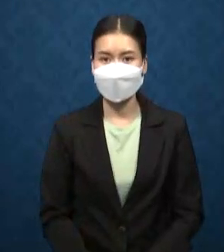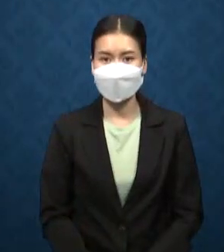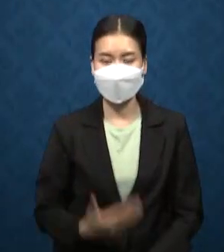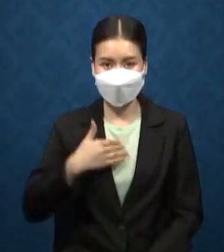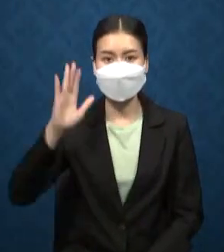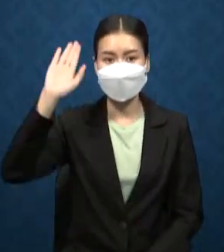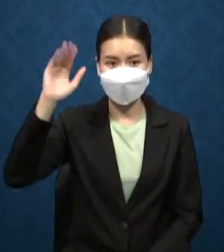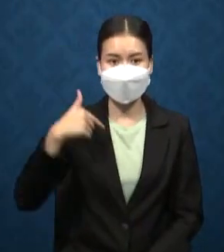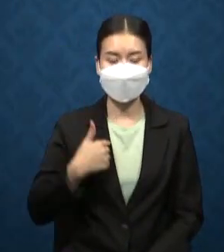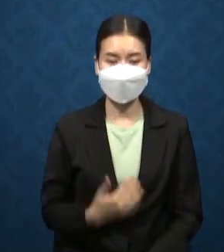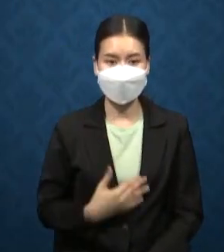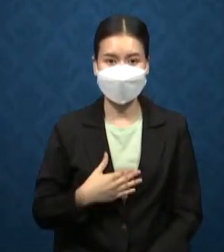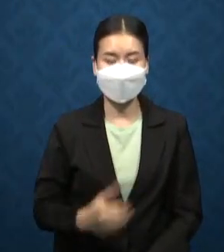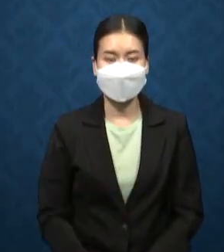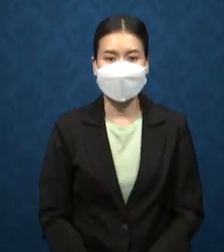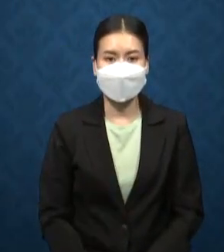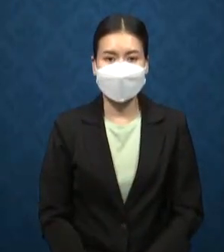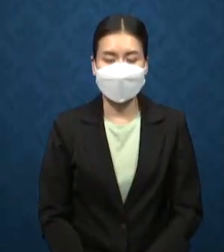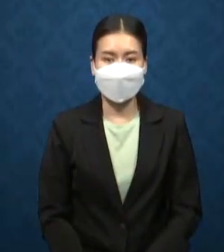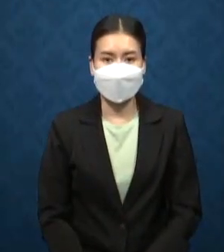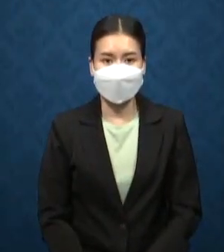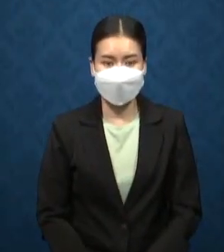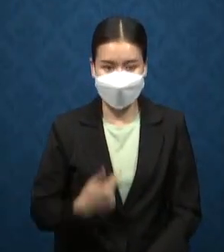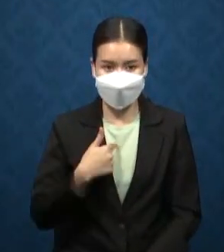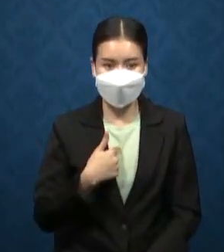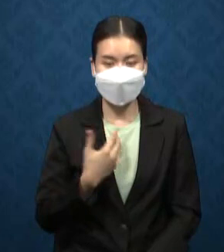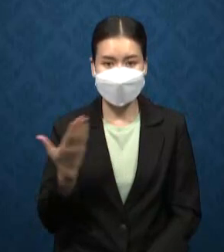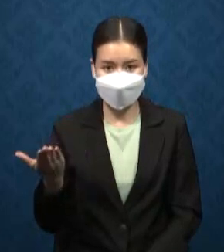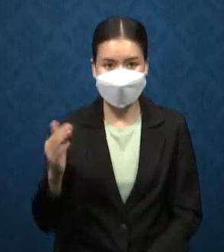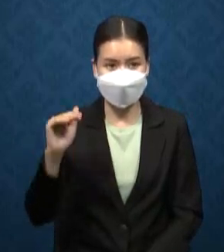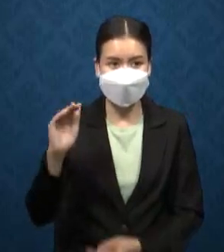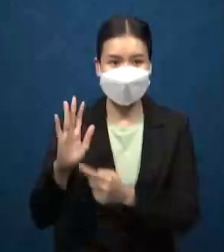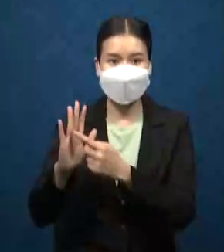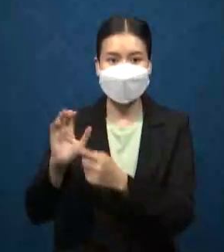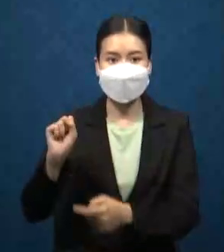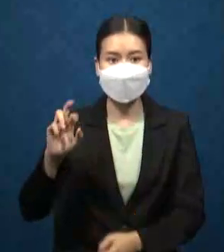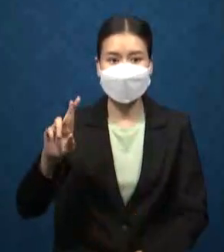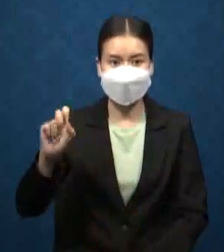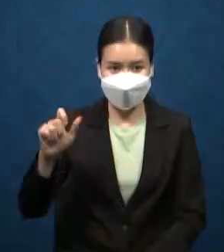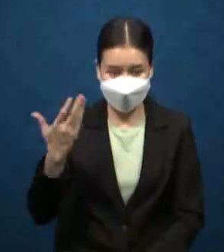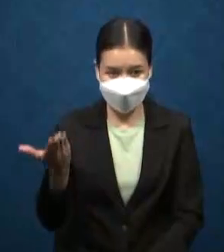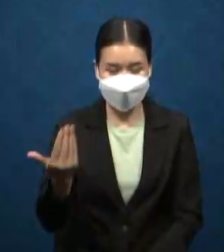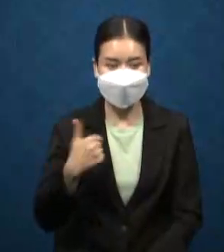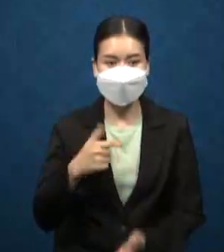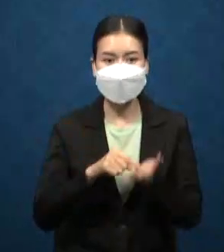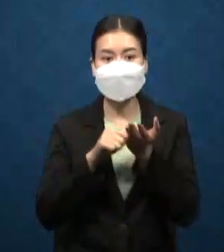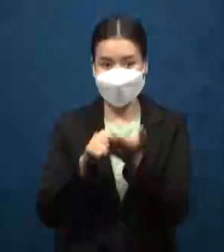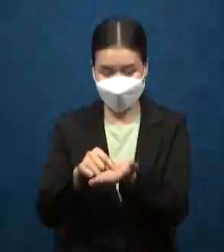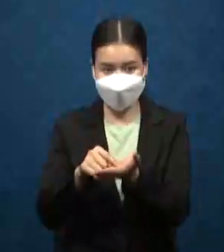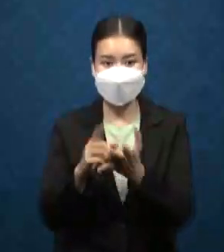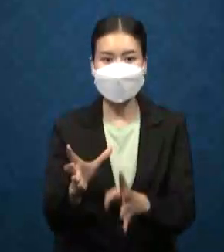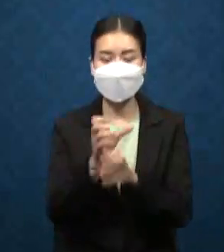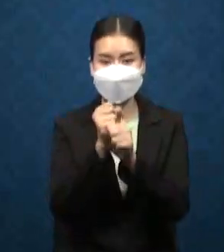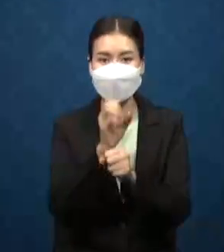ผมขอประทานอนุญาตเอ่อพี่เสรีกับท่านท่านอาจารย์วัลลภกรรมาธิการลองเสนอทางออกดีไหมครับ